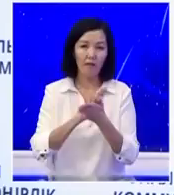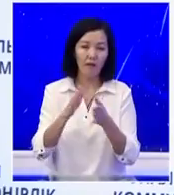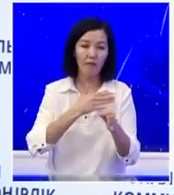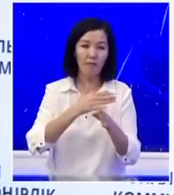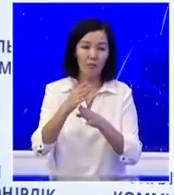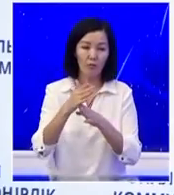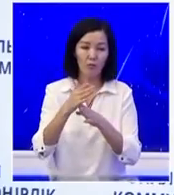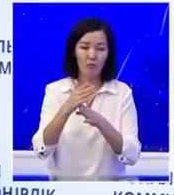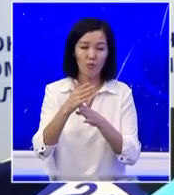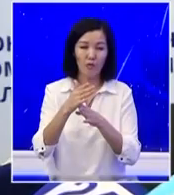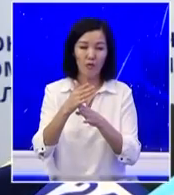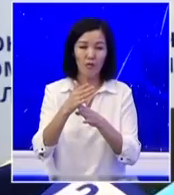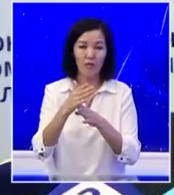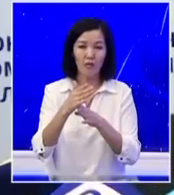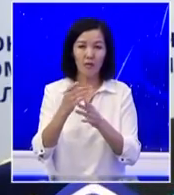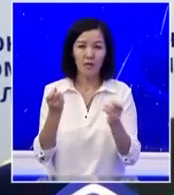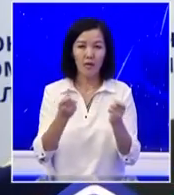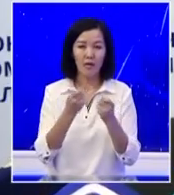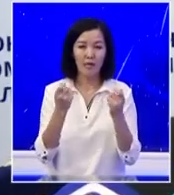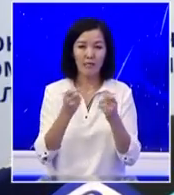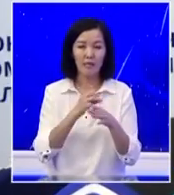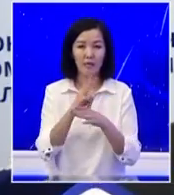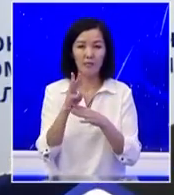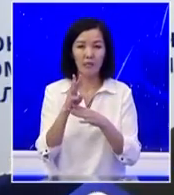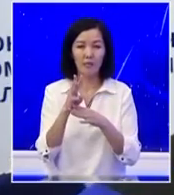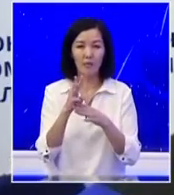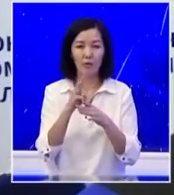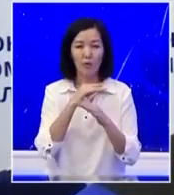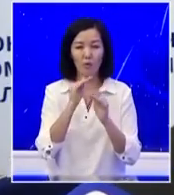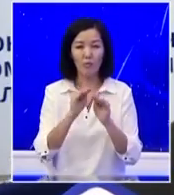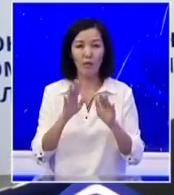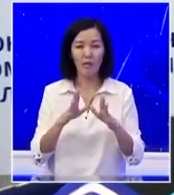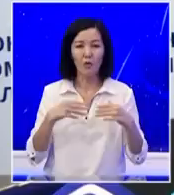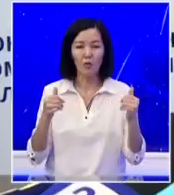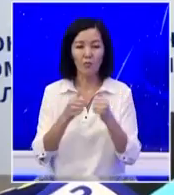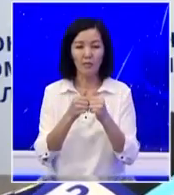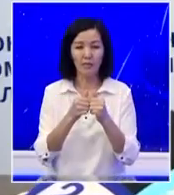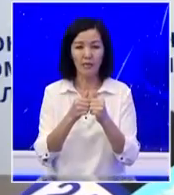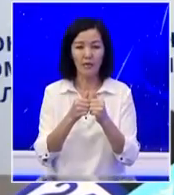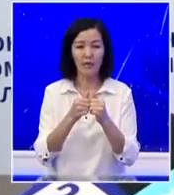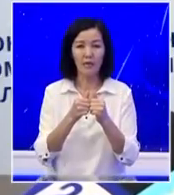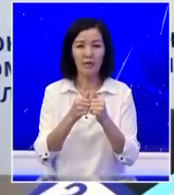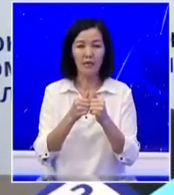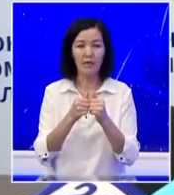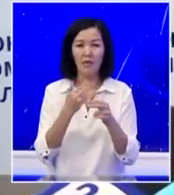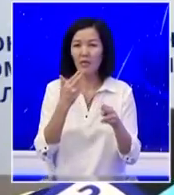Ең бірінші гранттар аз қамтамасыз етілген. Көп балалы отбасыларға